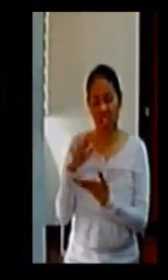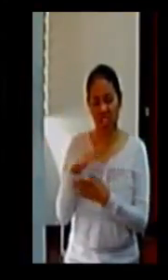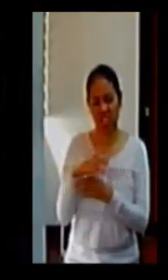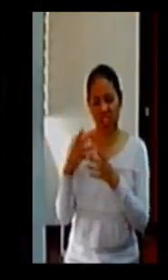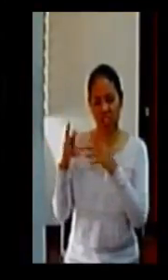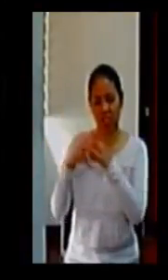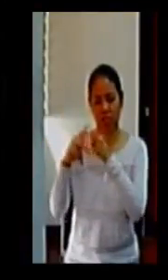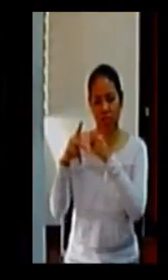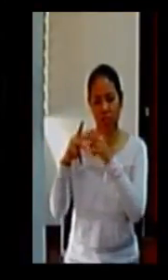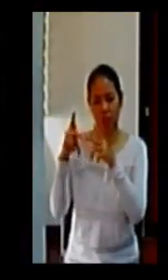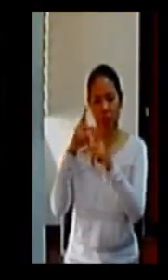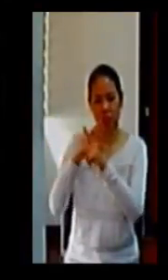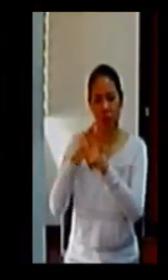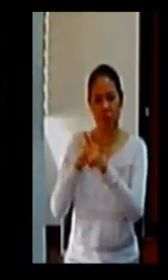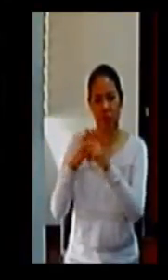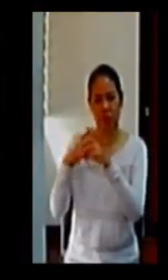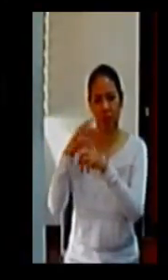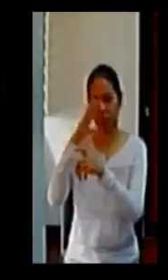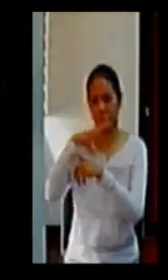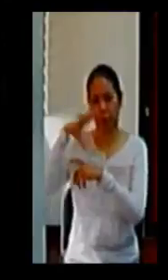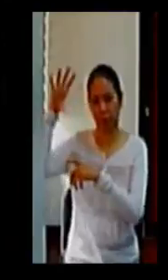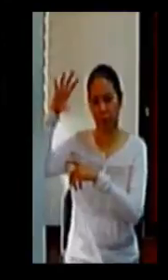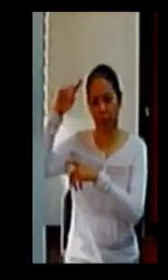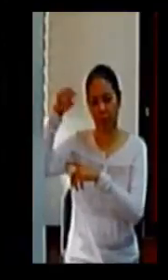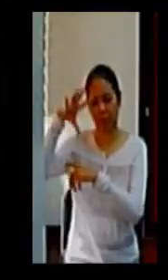Oh, yun na lang daw kasi.